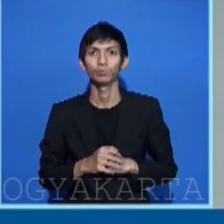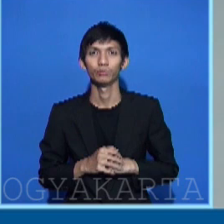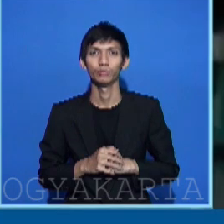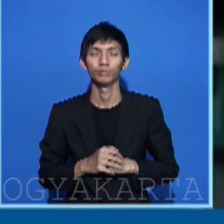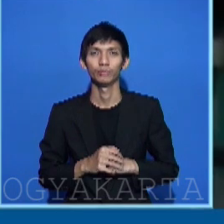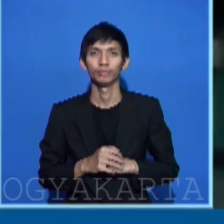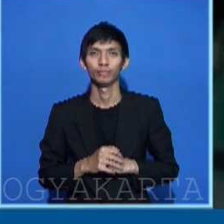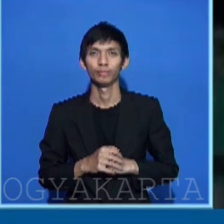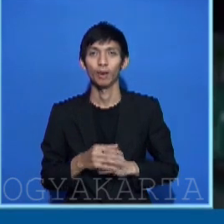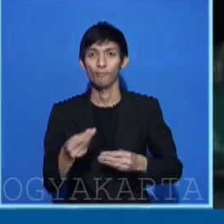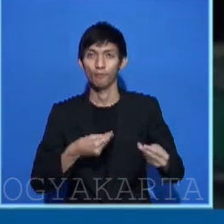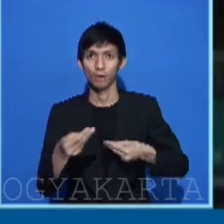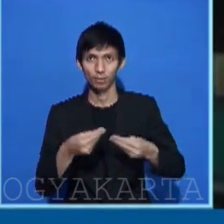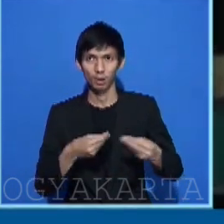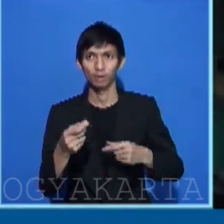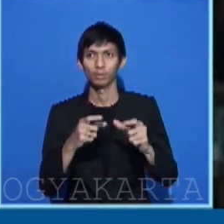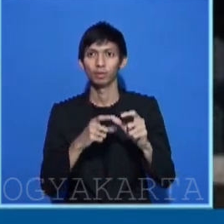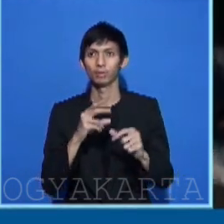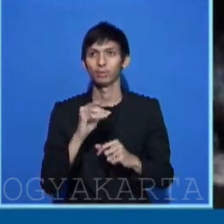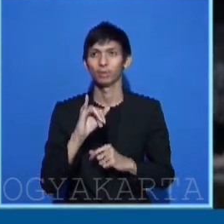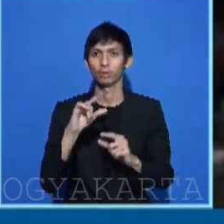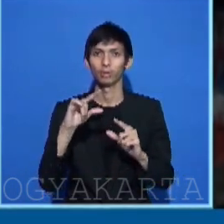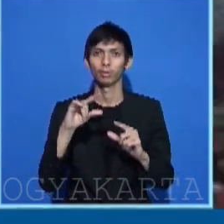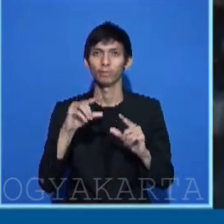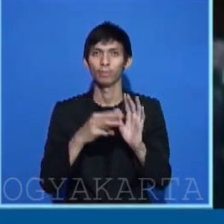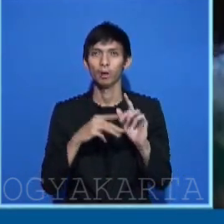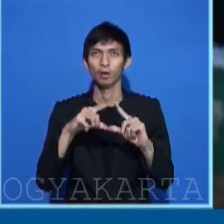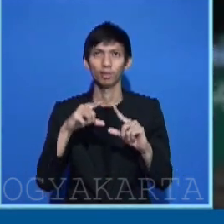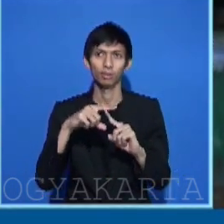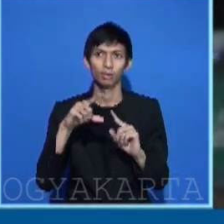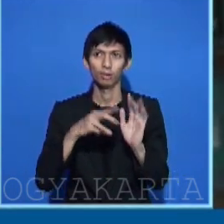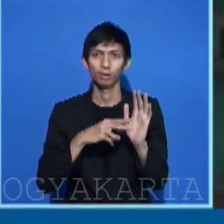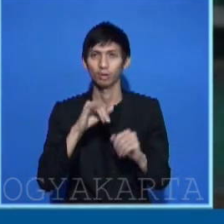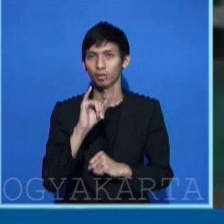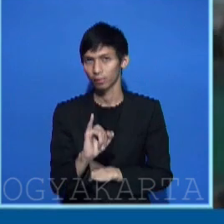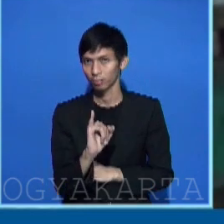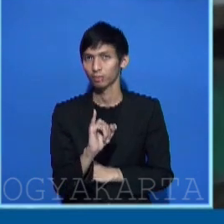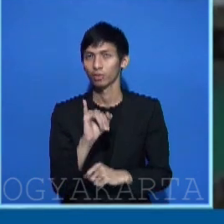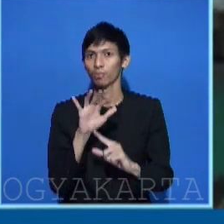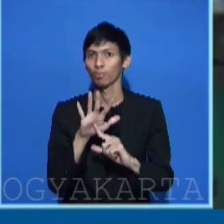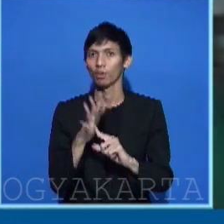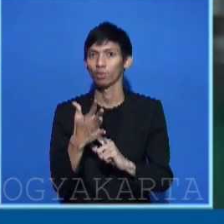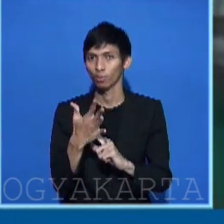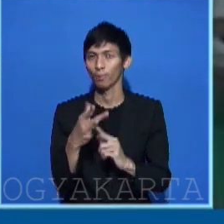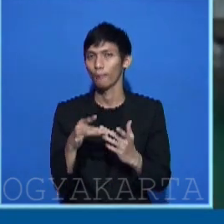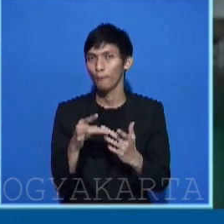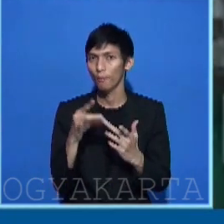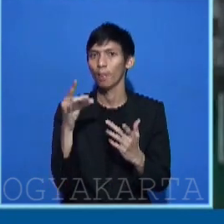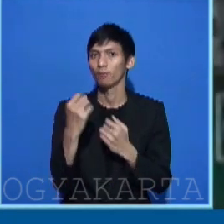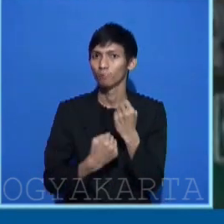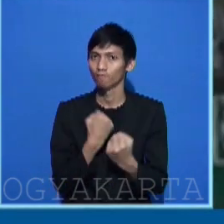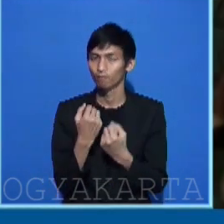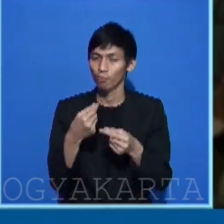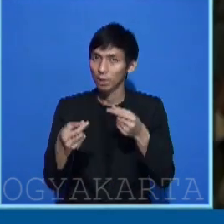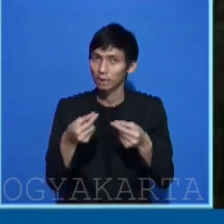Peken Sri Martani ingkang dumunung ing Dusun Kembang Sari, Sri Martani Piungan Bantul mujudaken salah setunggaling peken tradisional ingkang sampun